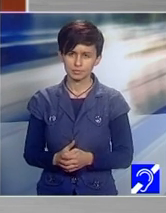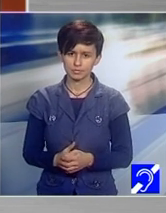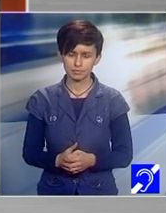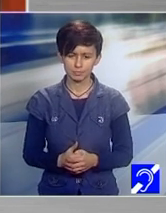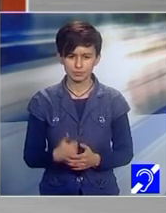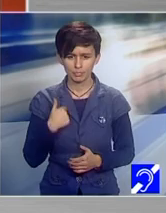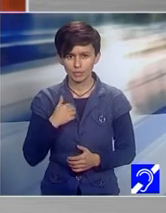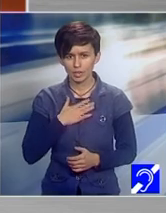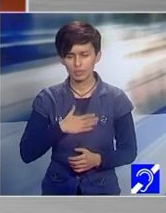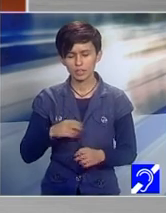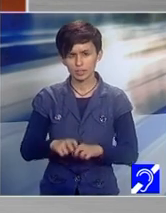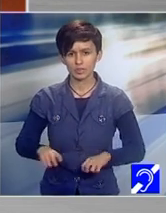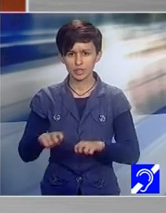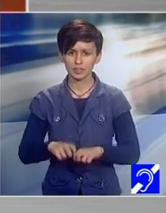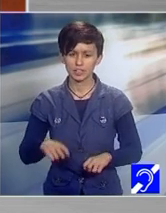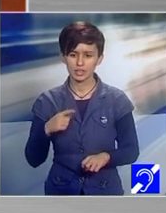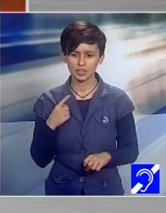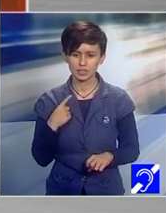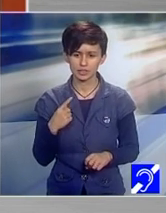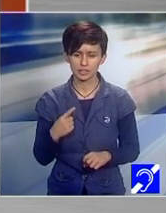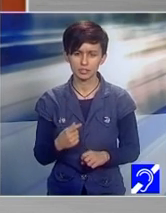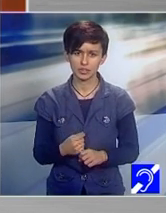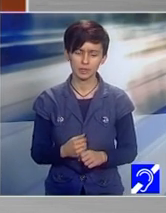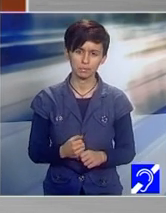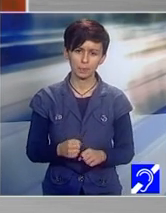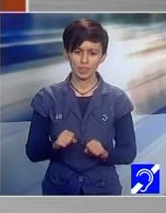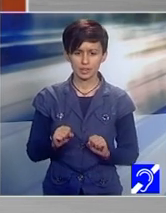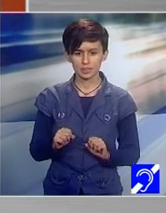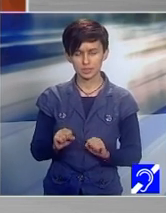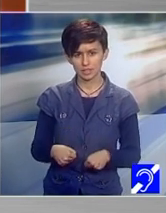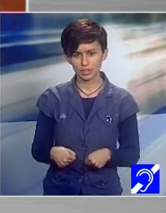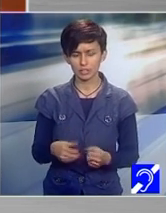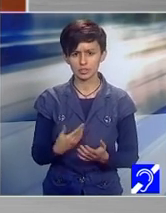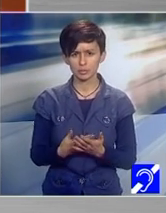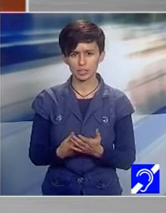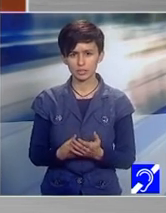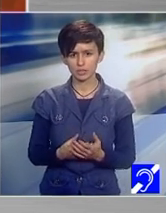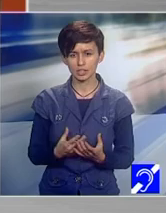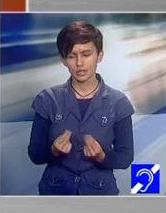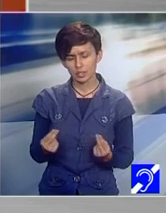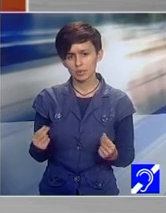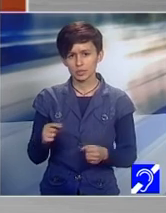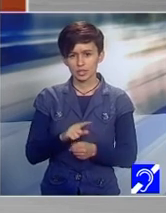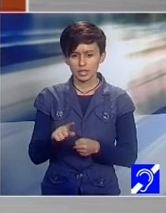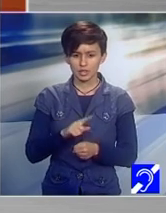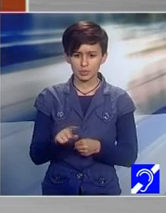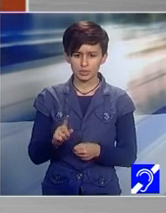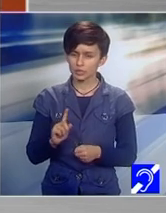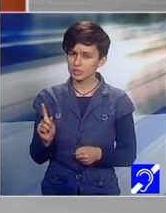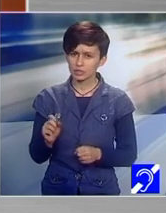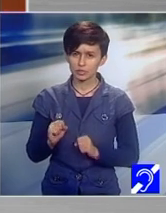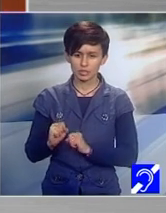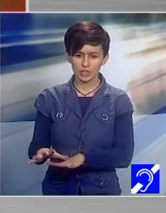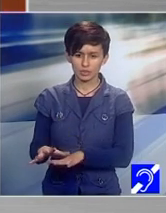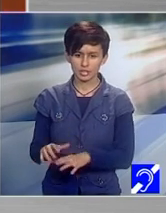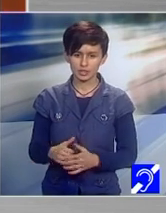lucru. Verificările să fie luate în serios, pentru că o mare parte din produse nu sunt